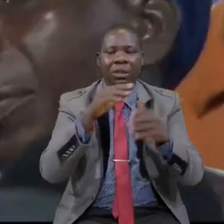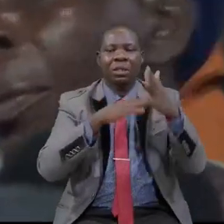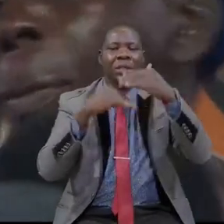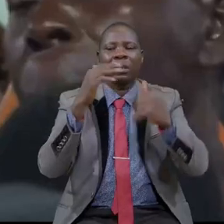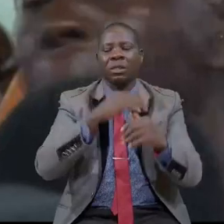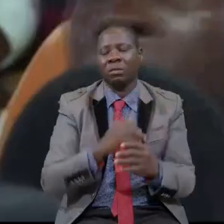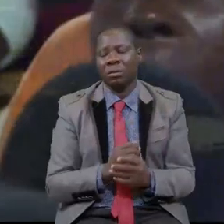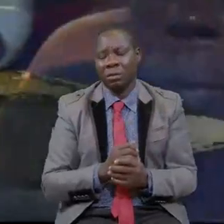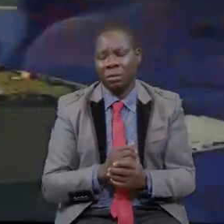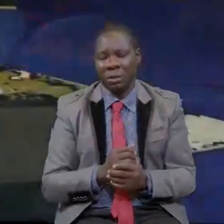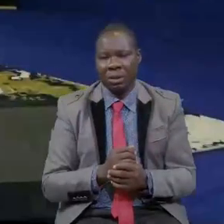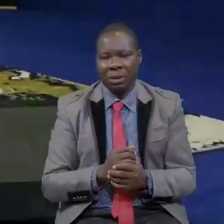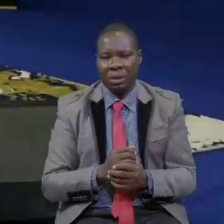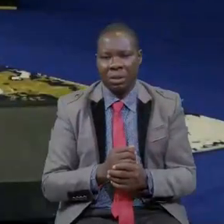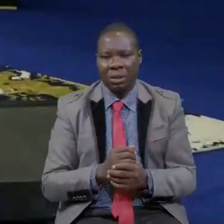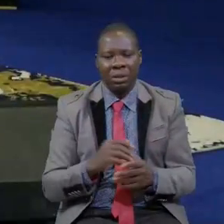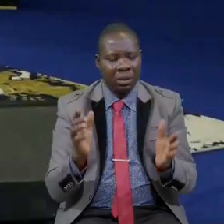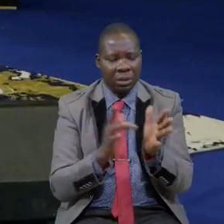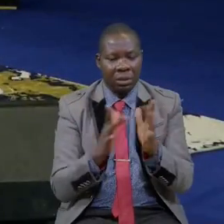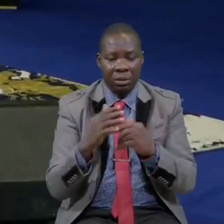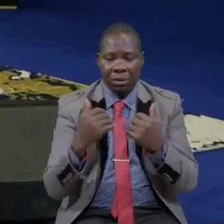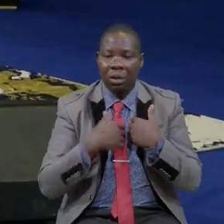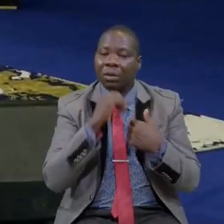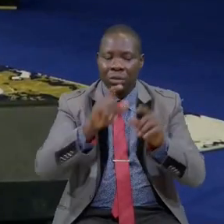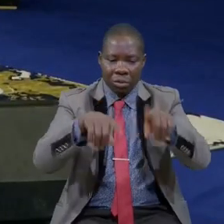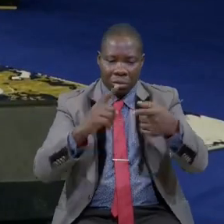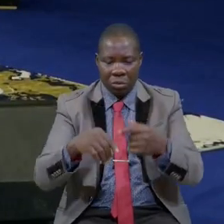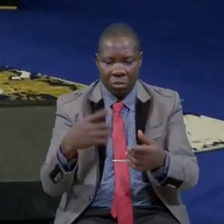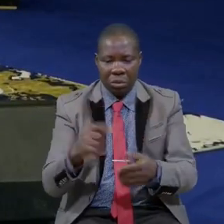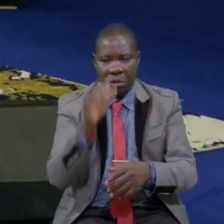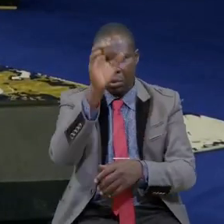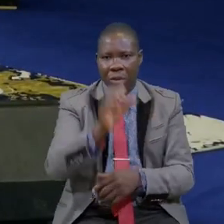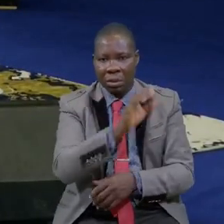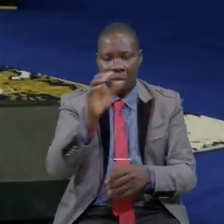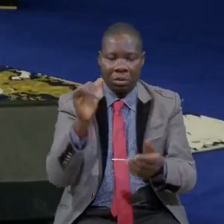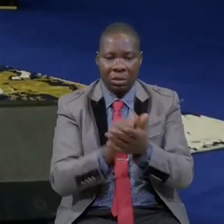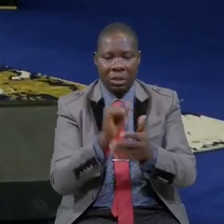Et vous savez, Jésus-Christ n'avait pas encore été à la croix.